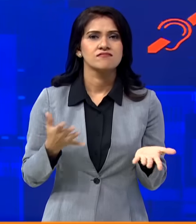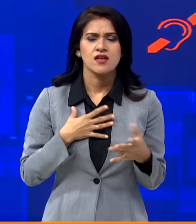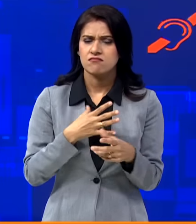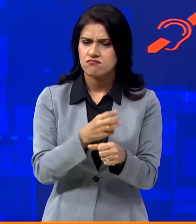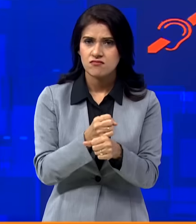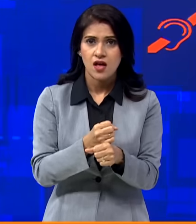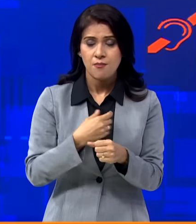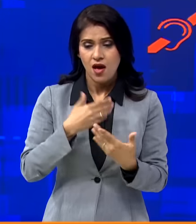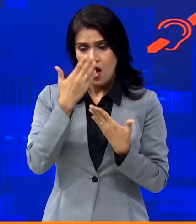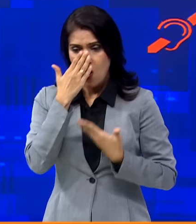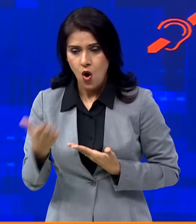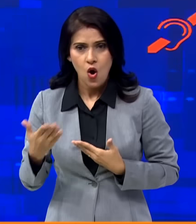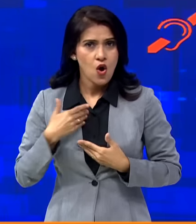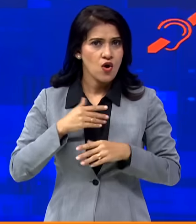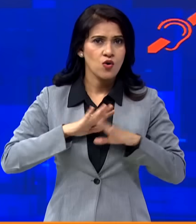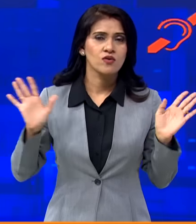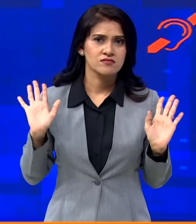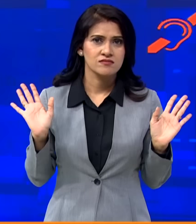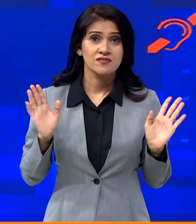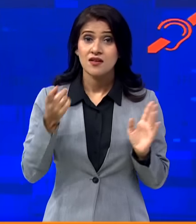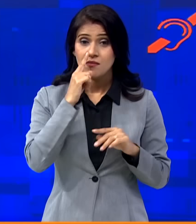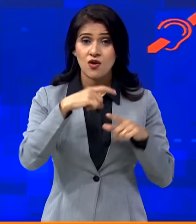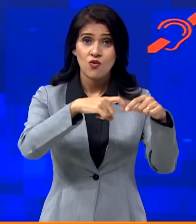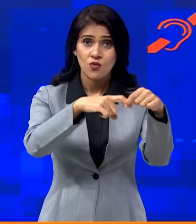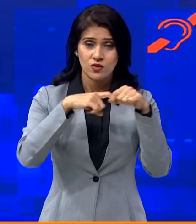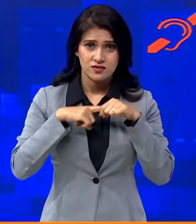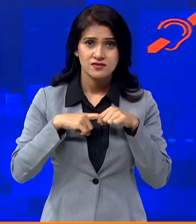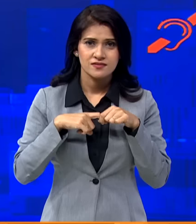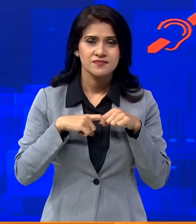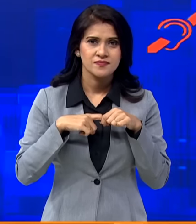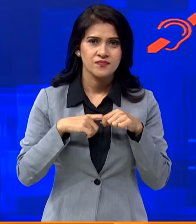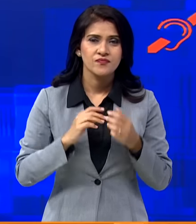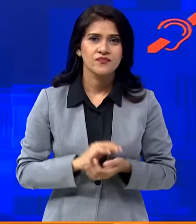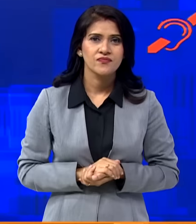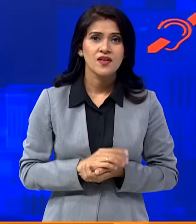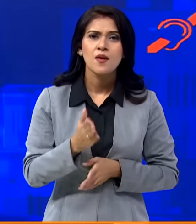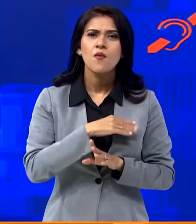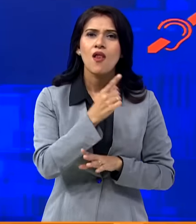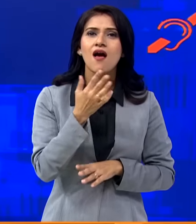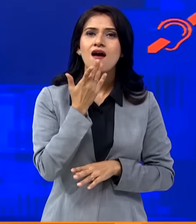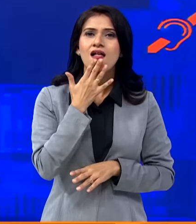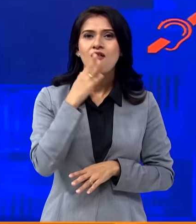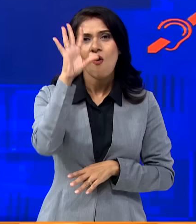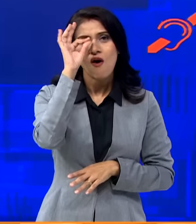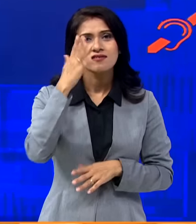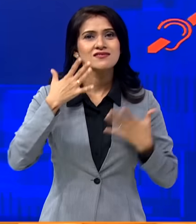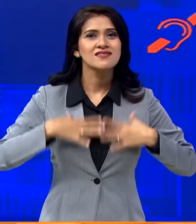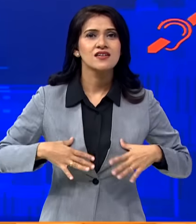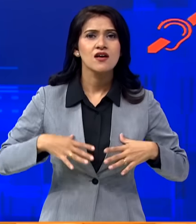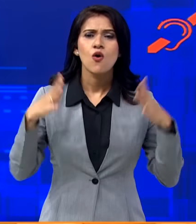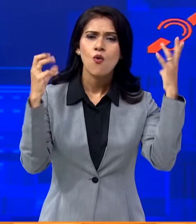हो और इस बच्ची ने सवाल किया जो इस बच्ची ने सवाल किया भगवा का एक भगवा